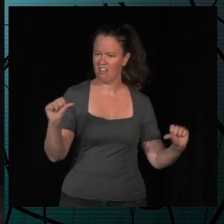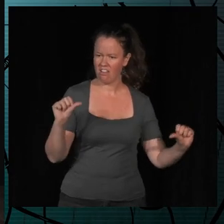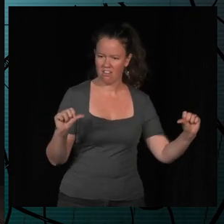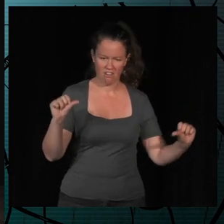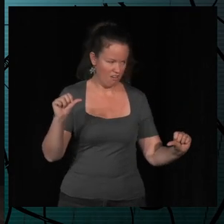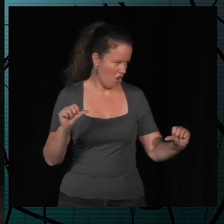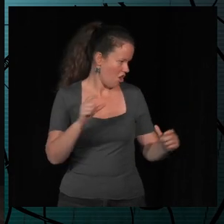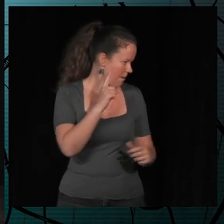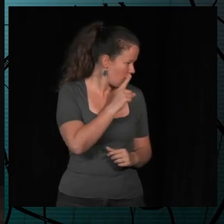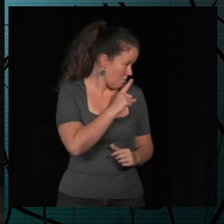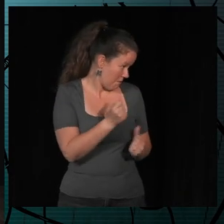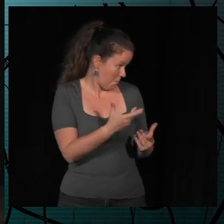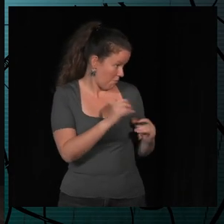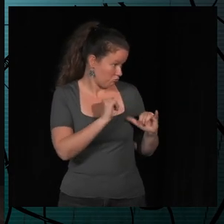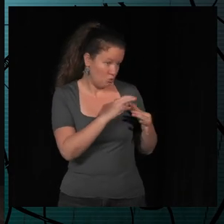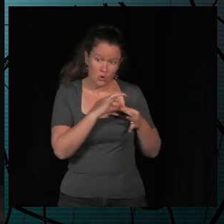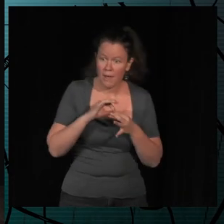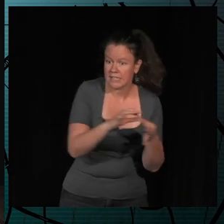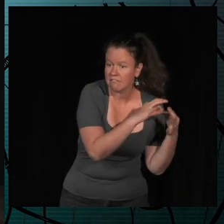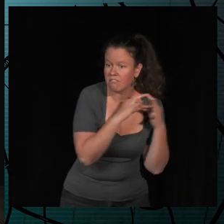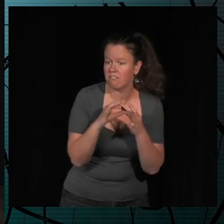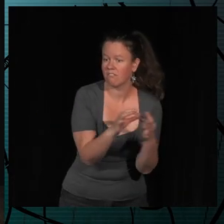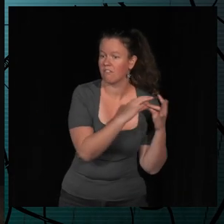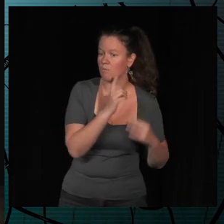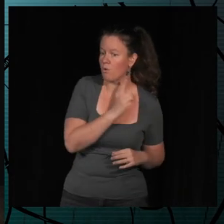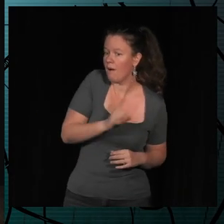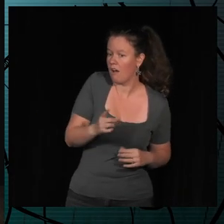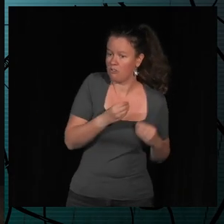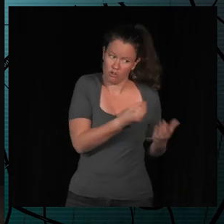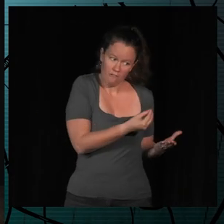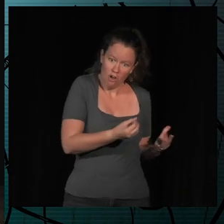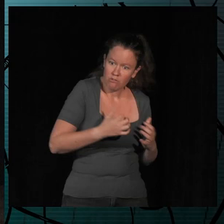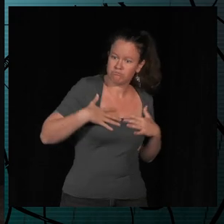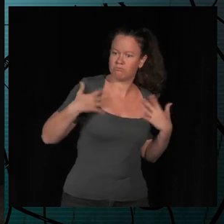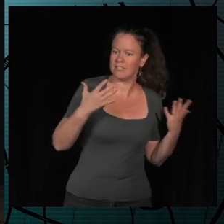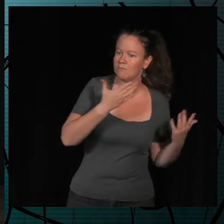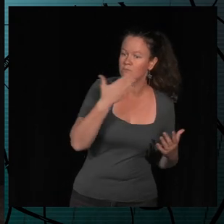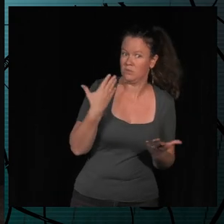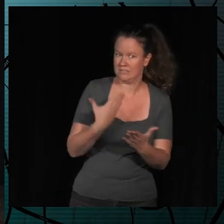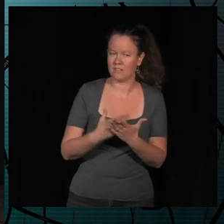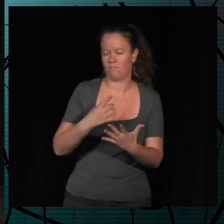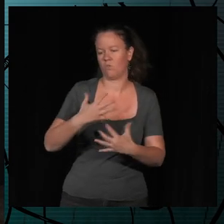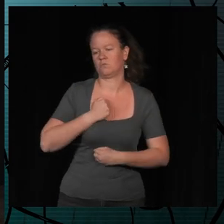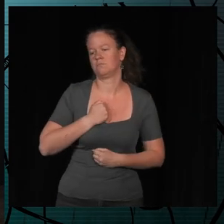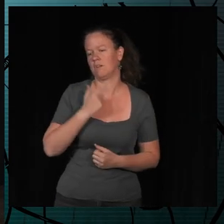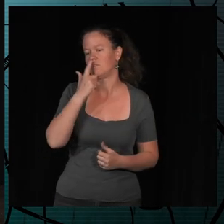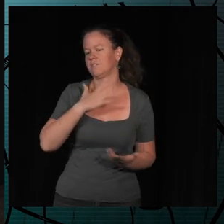lui proposer un jeu en coopération pour jouer sur d'autres aspects et cetera et cetera et je pense qu'on peut